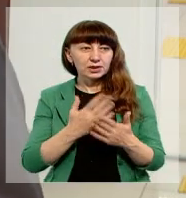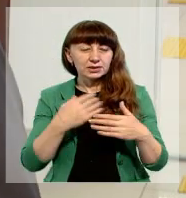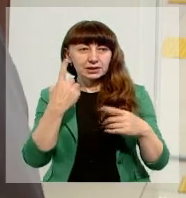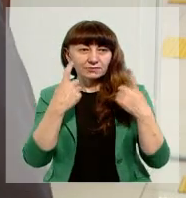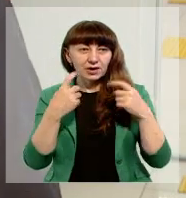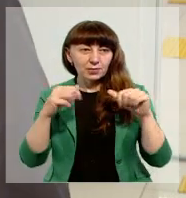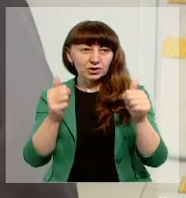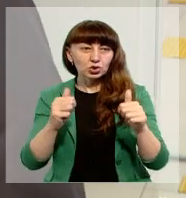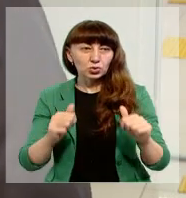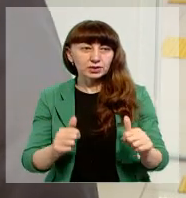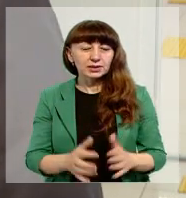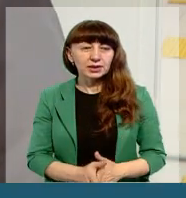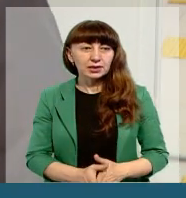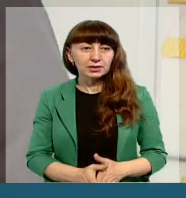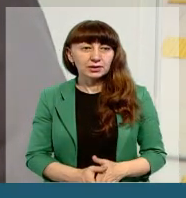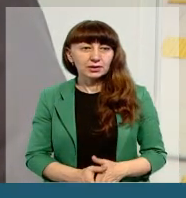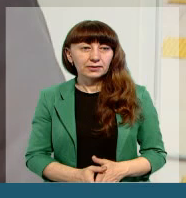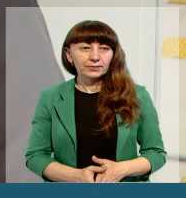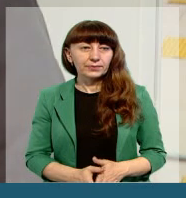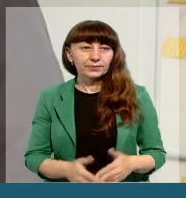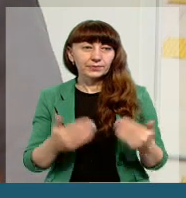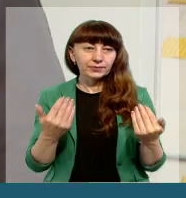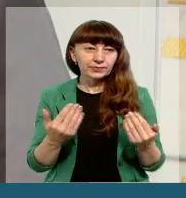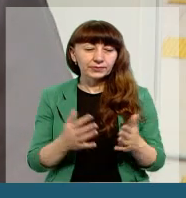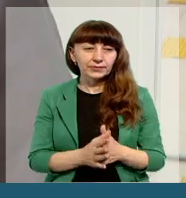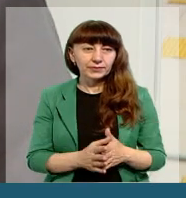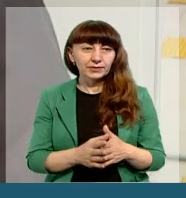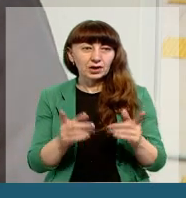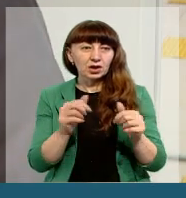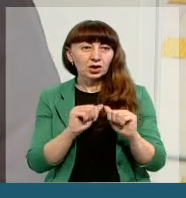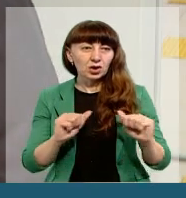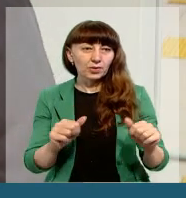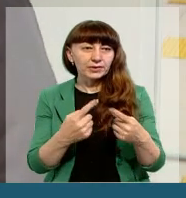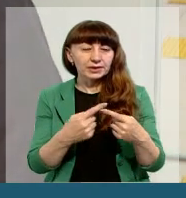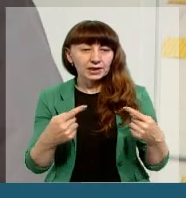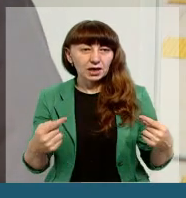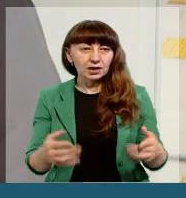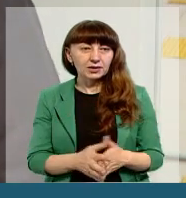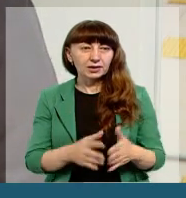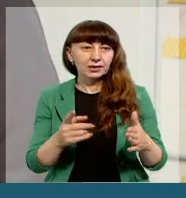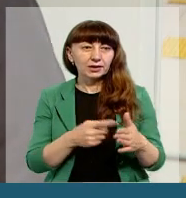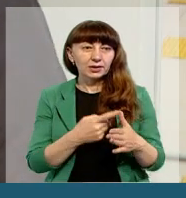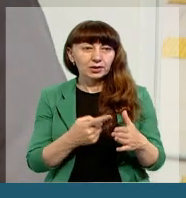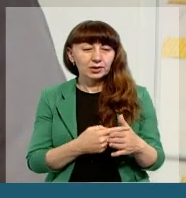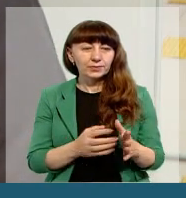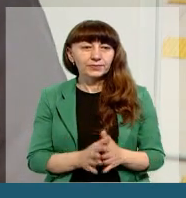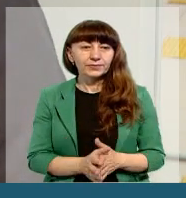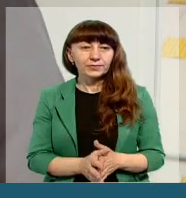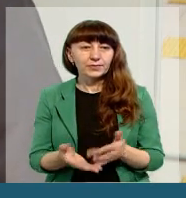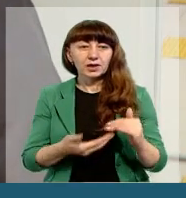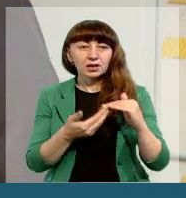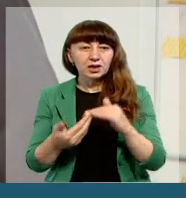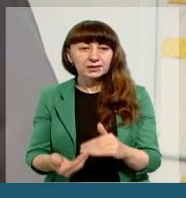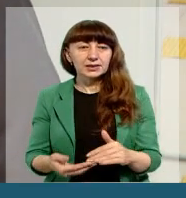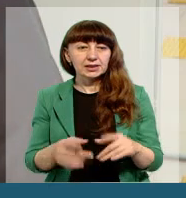информационные стенды. Сейчас члены комиссии все раздают уже именные пригласительные.